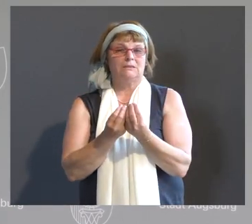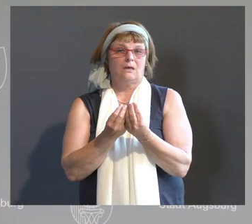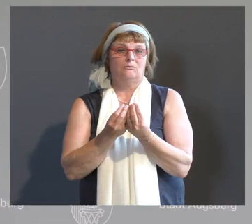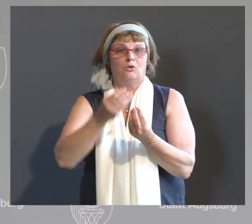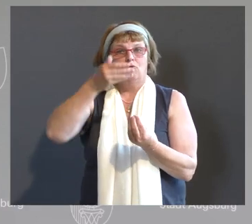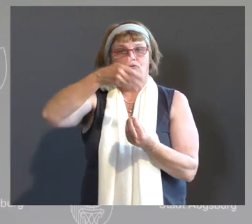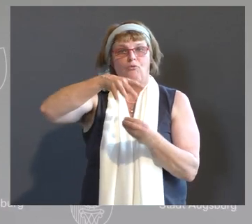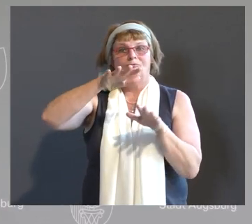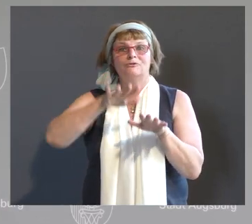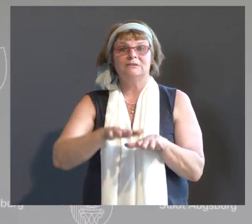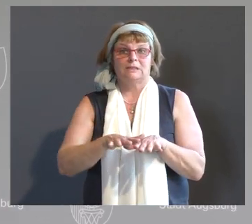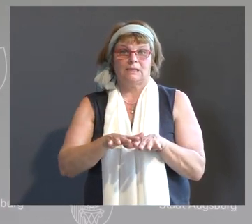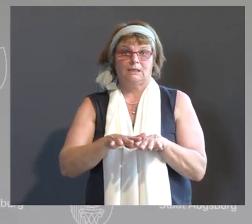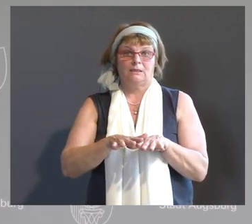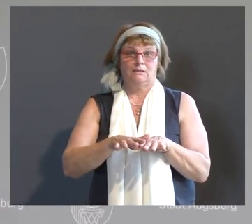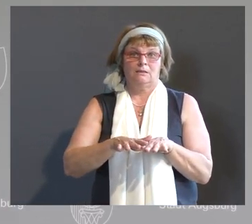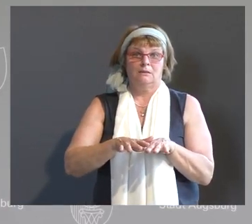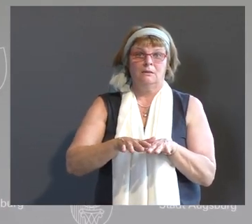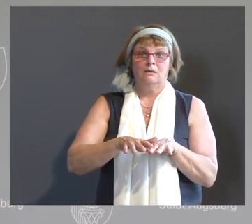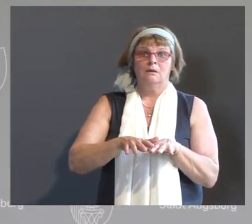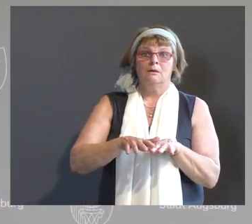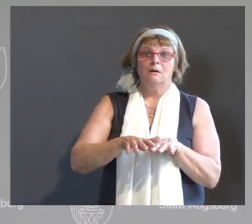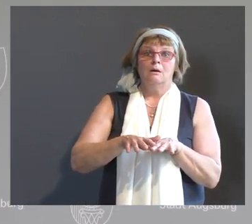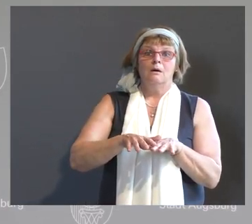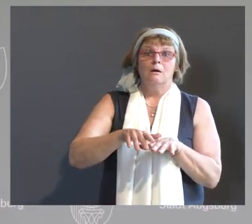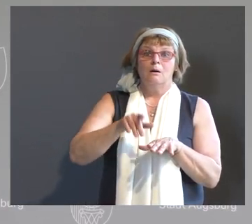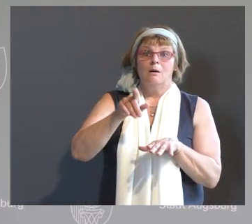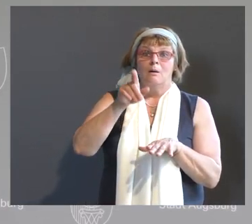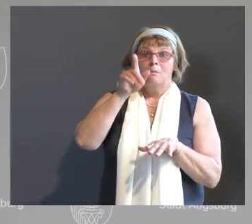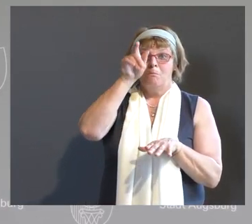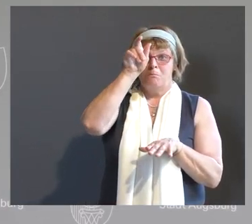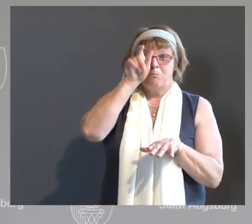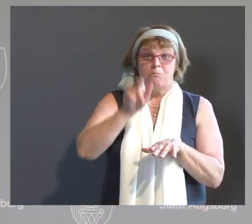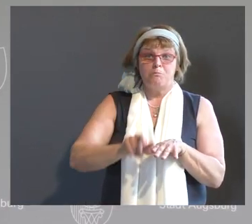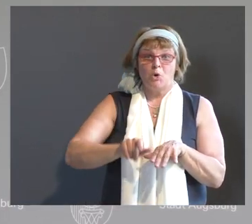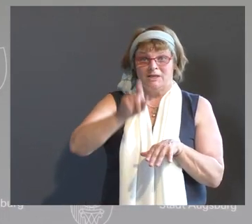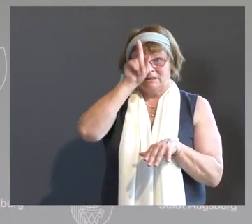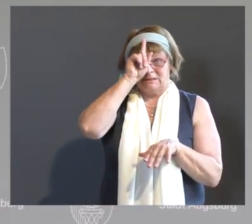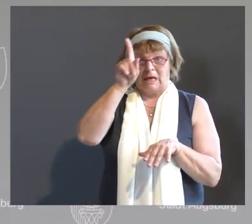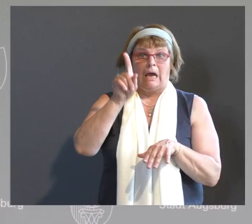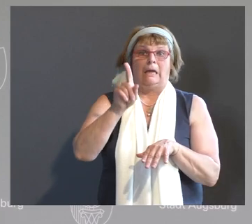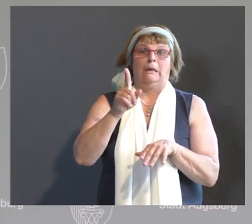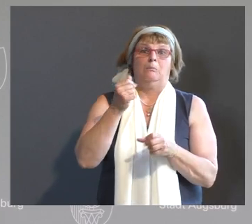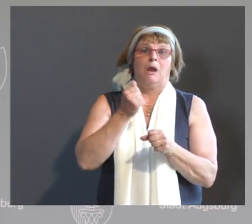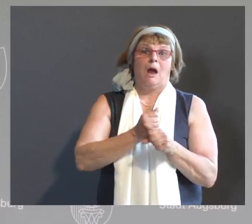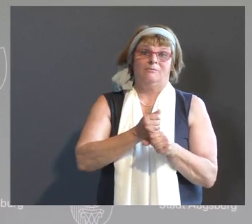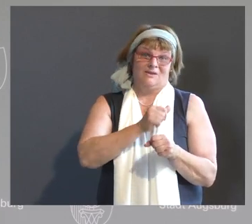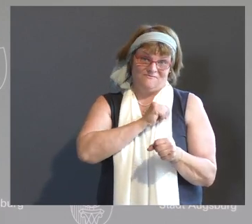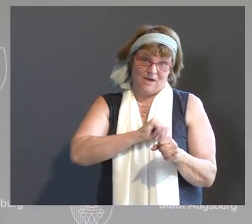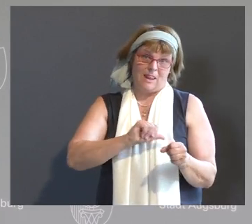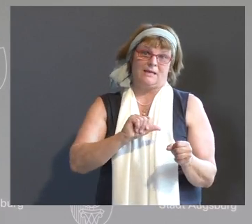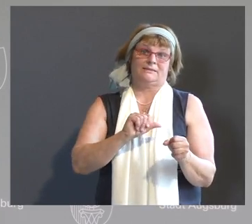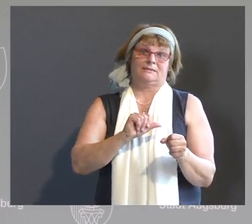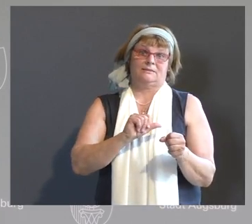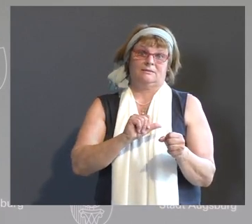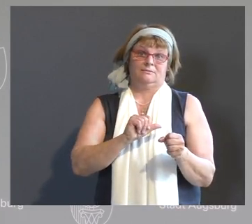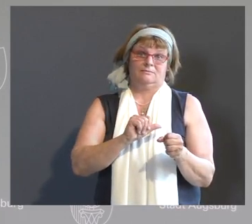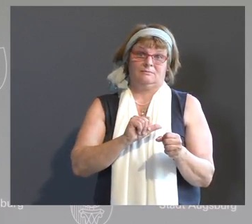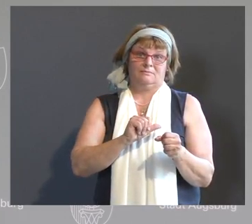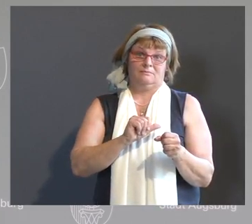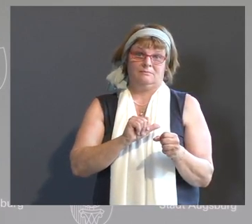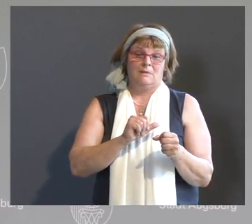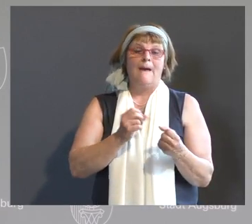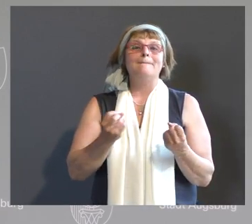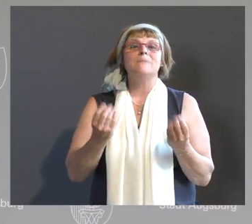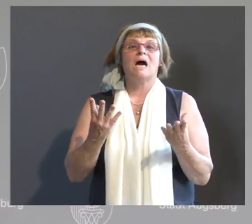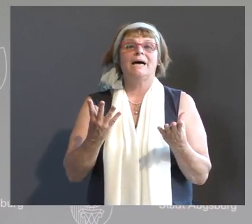15 verletzte Polizeibeamten der Bereitschaftspolizei. Die Verletzungen erstrecken sich, und das sage ich jetzt auch